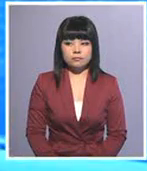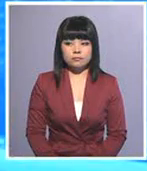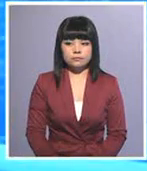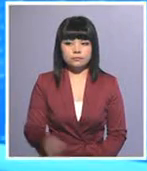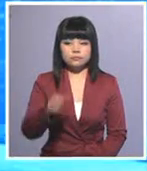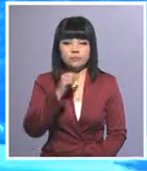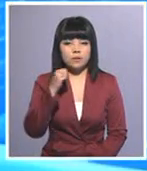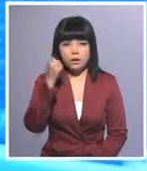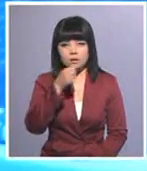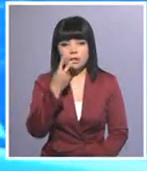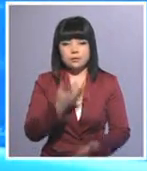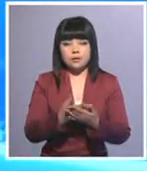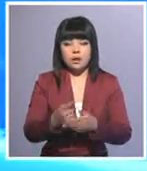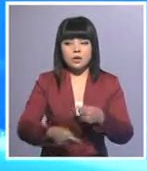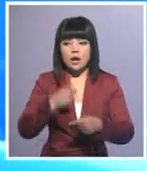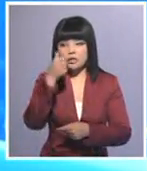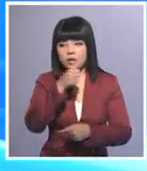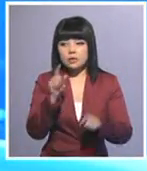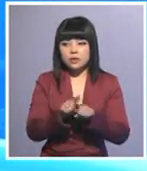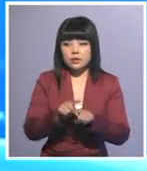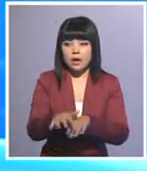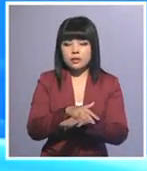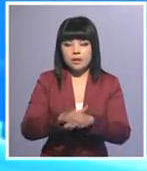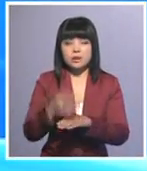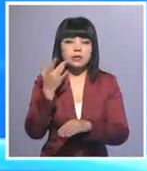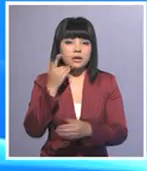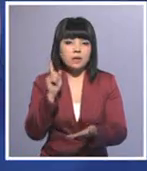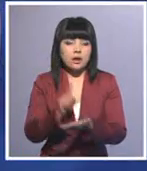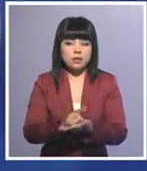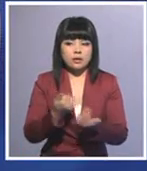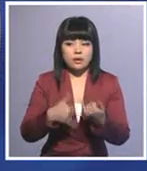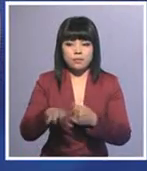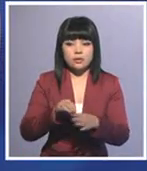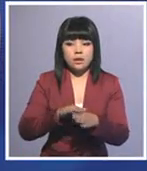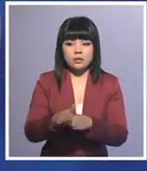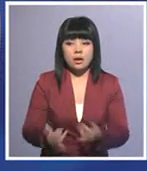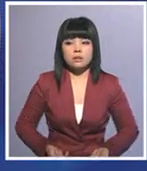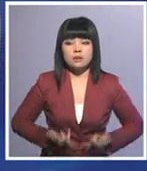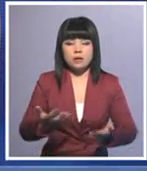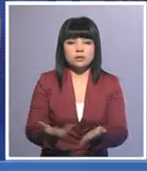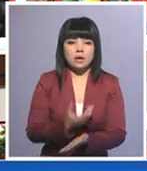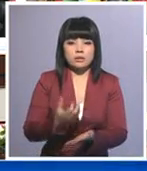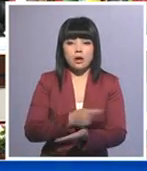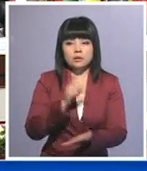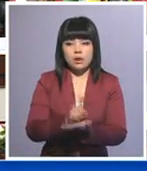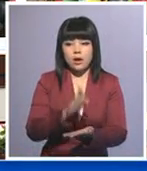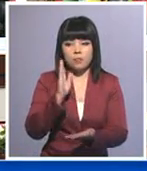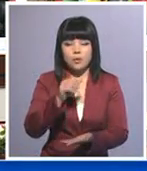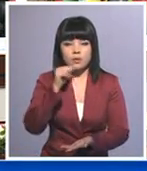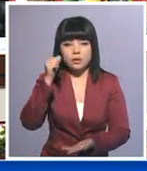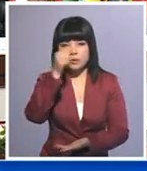Келер жылға дейін Қазақстандағы кедейшілік деңгейі екі есеге қысқарып, әлеуметтік салада толайым табысқа қол жеткізіледі. Оның үстіне өткен